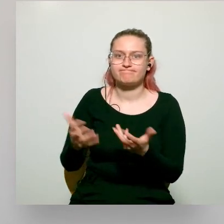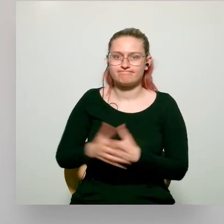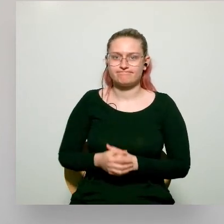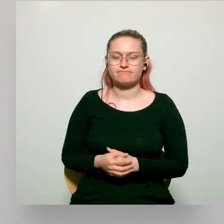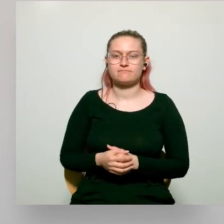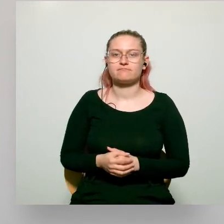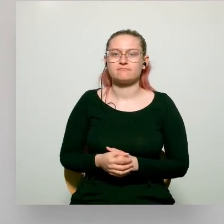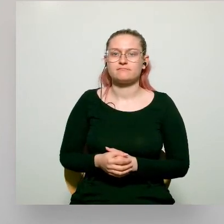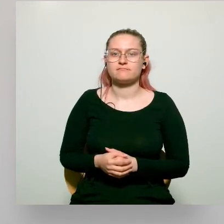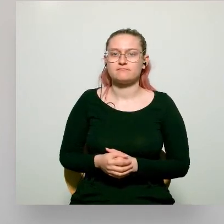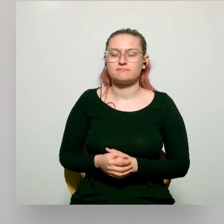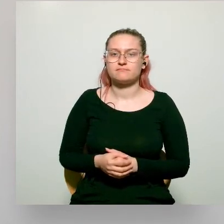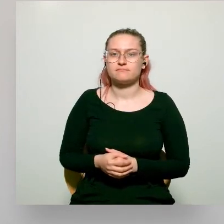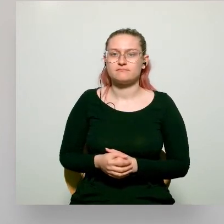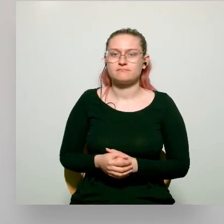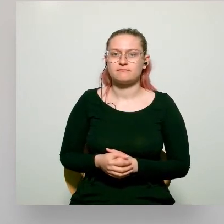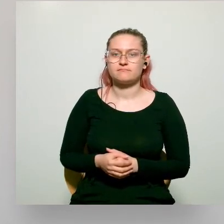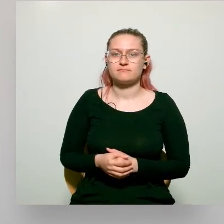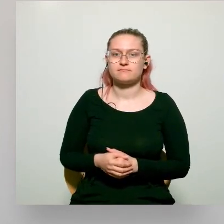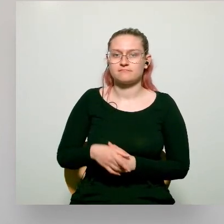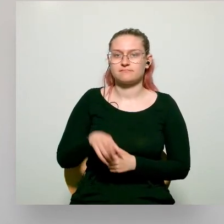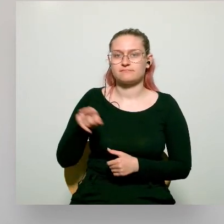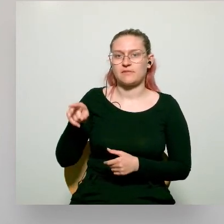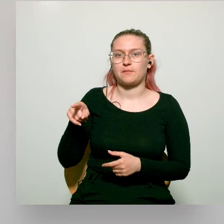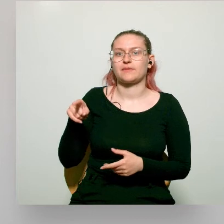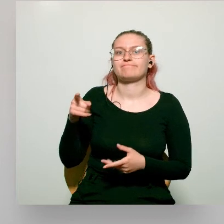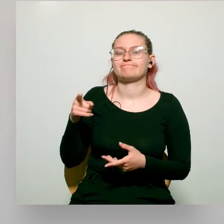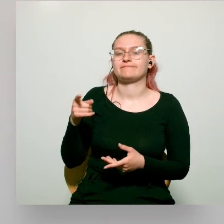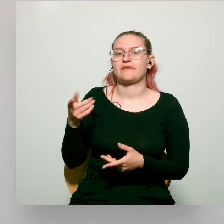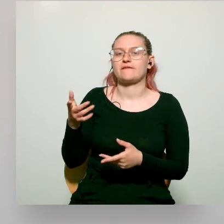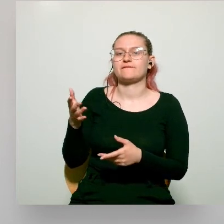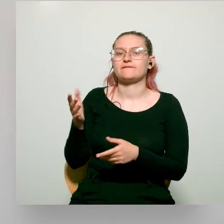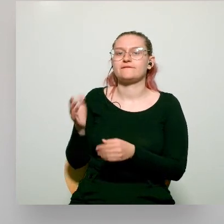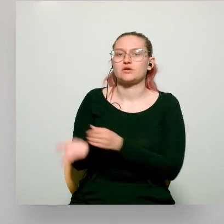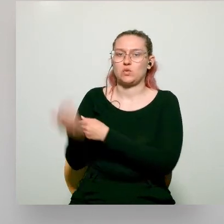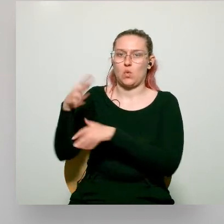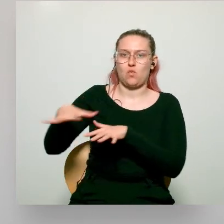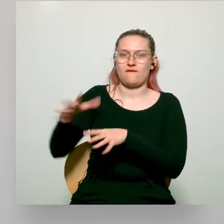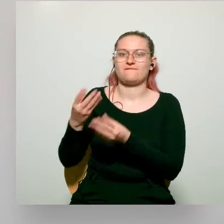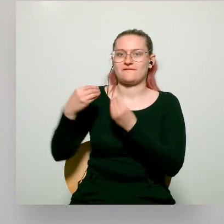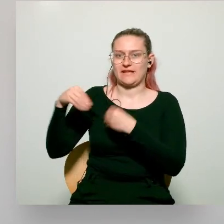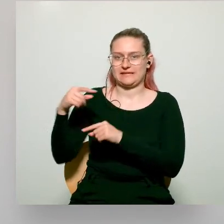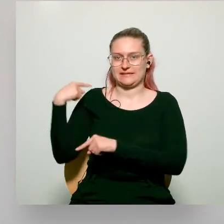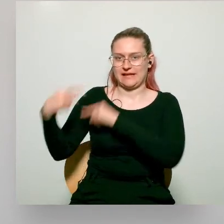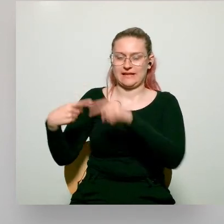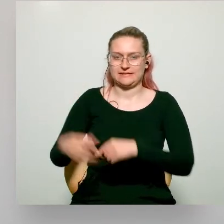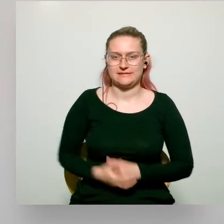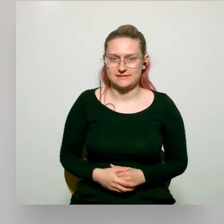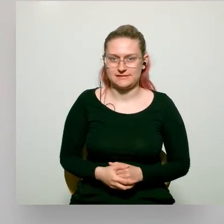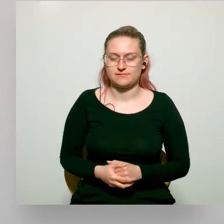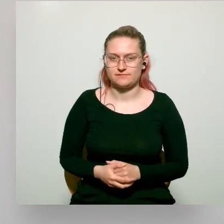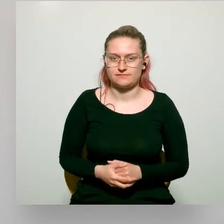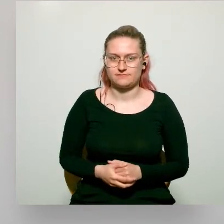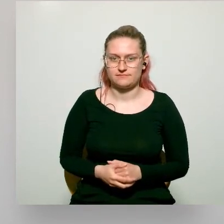dłuższe tradycja była tego tam na wschodzie. Ja sądzę, że tutaj do tego nie trzeba mnie przekonywać. Absolutnie zgadzam